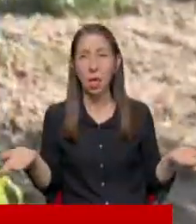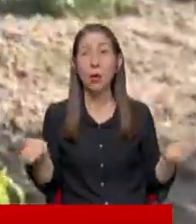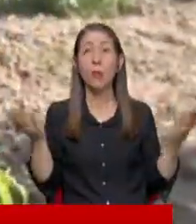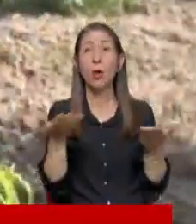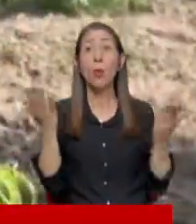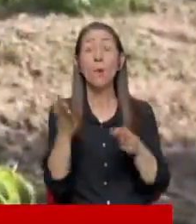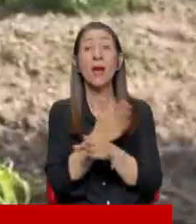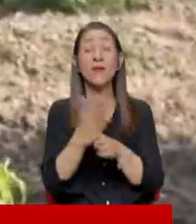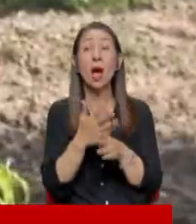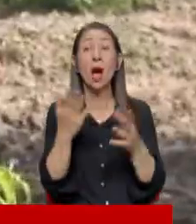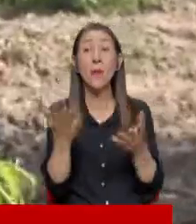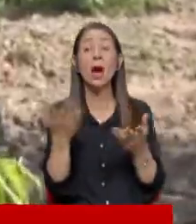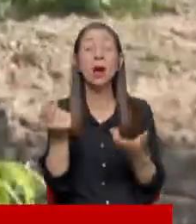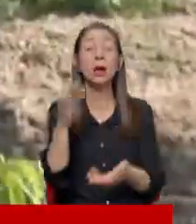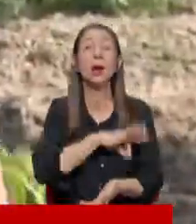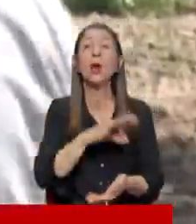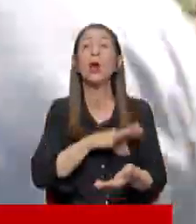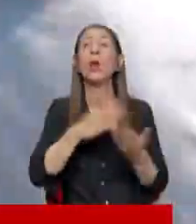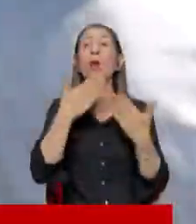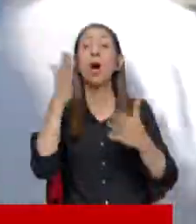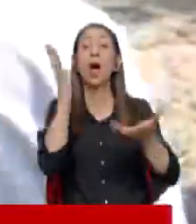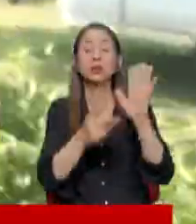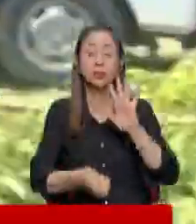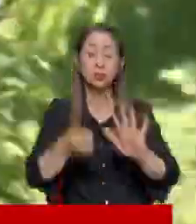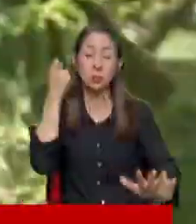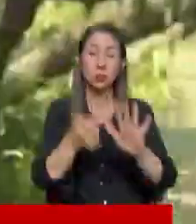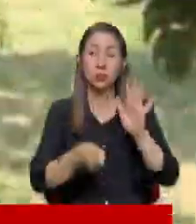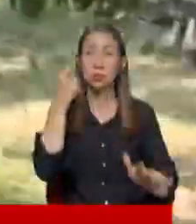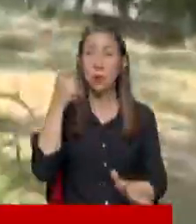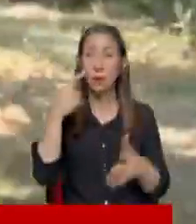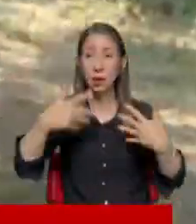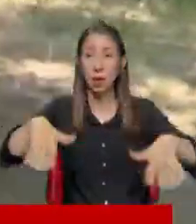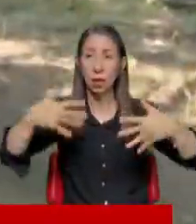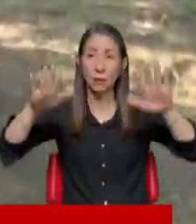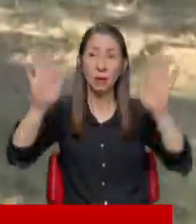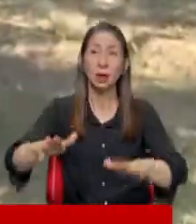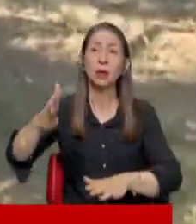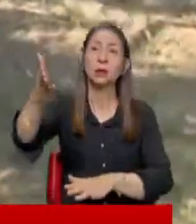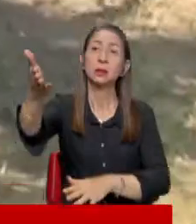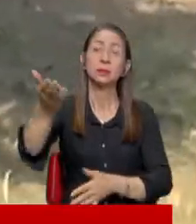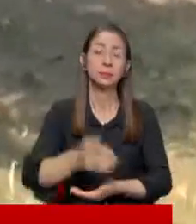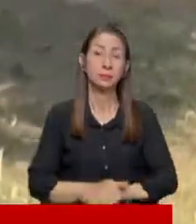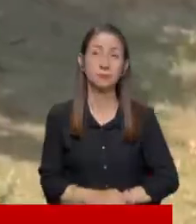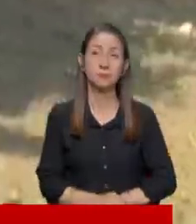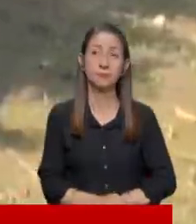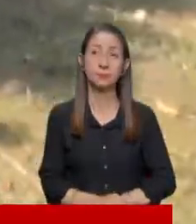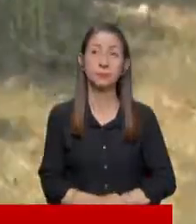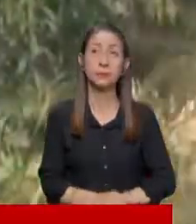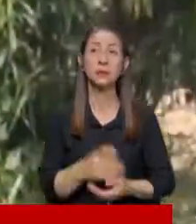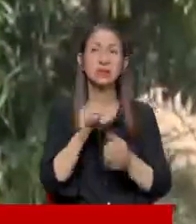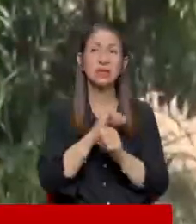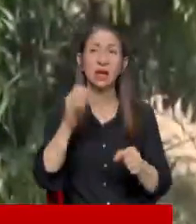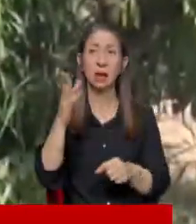bol meyve veren ancak artık kazanmadığı ağaçlarını söküyor. Hep döktük bak burada kaldı. Yani hep telef